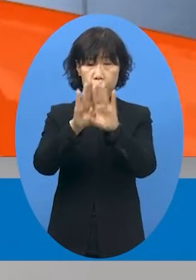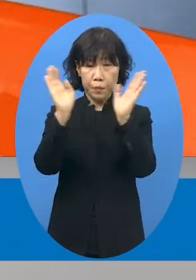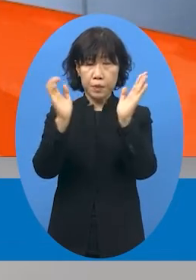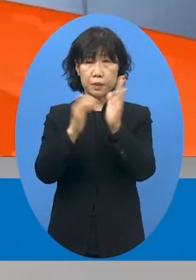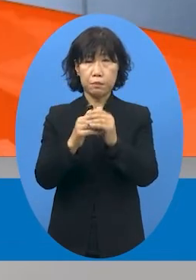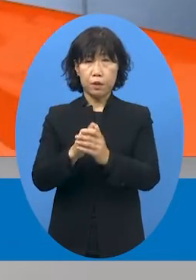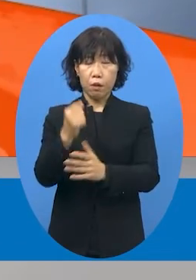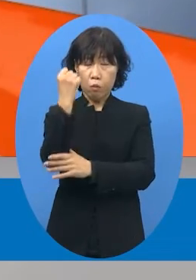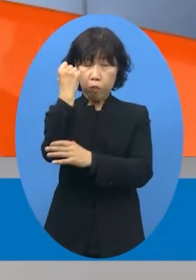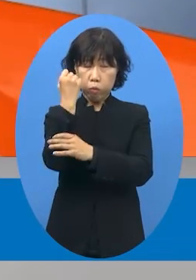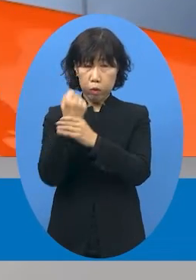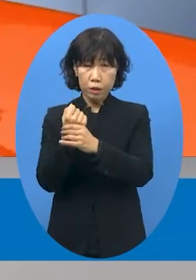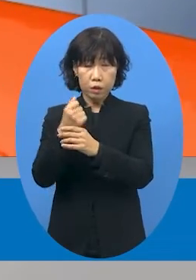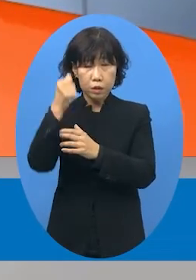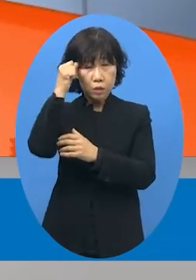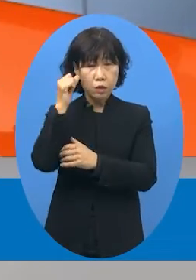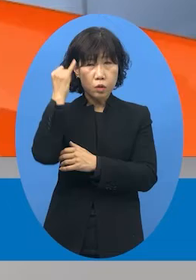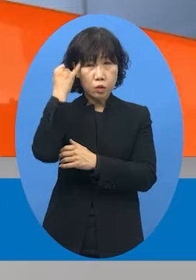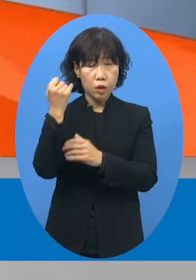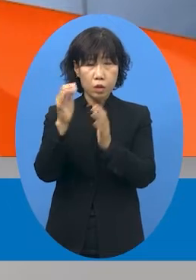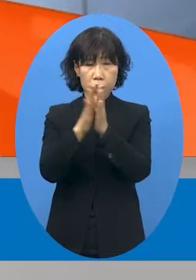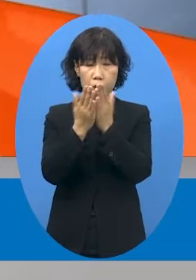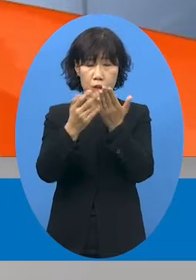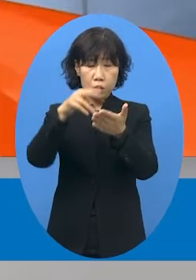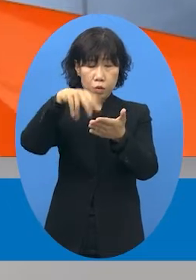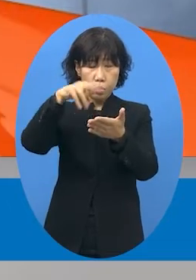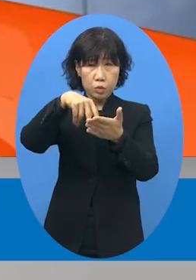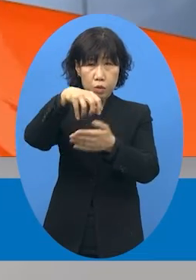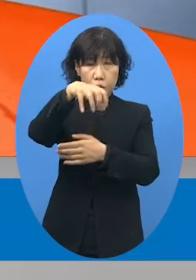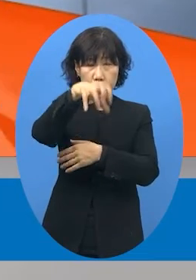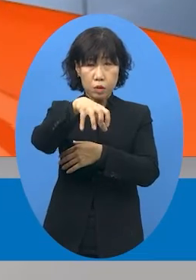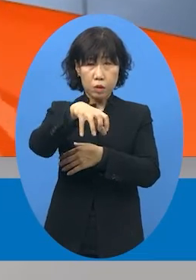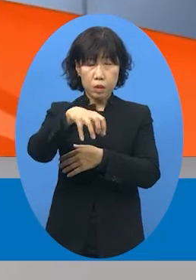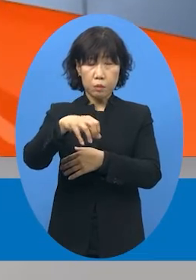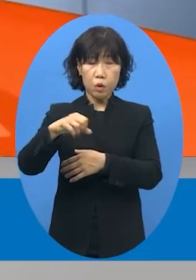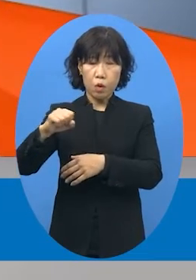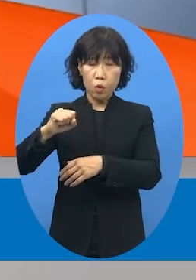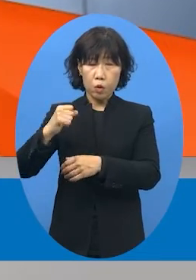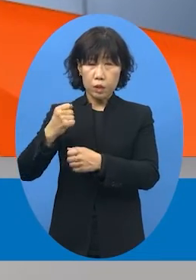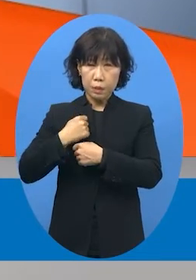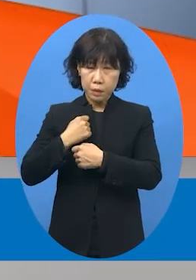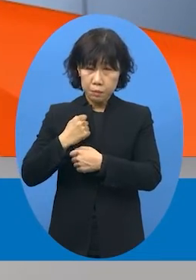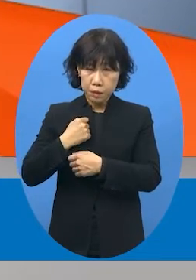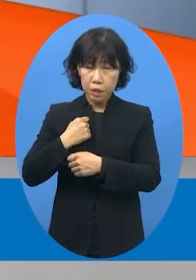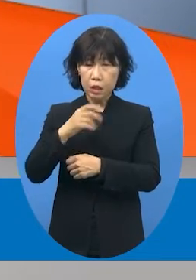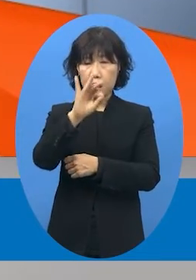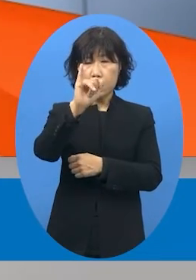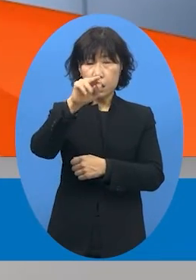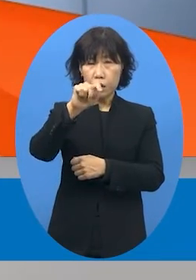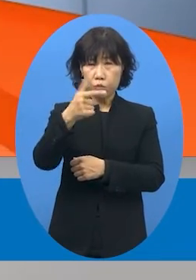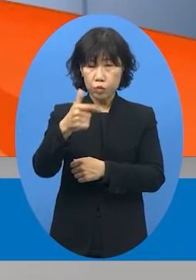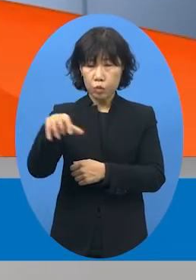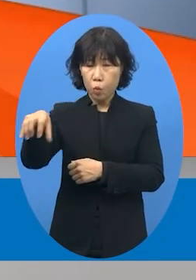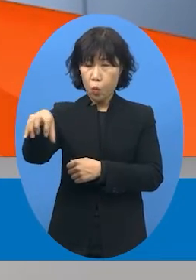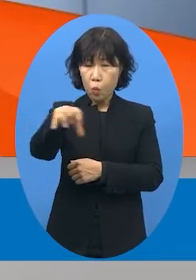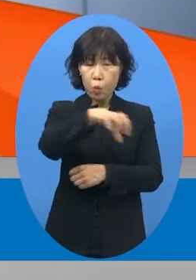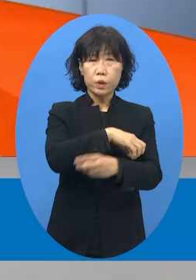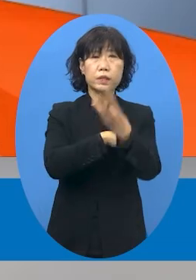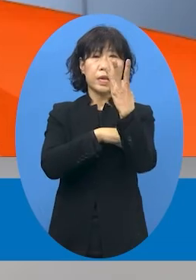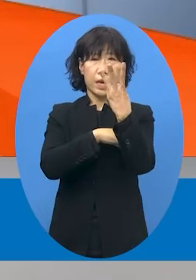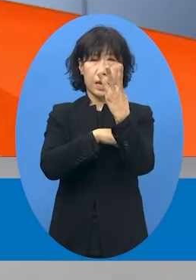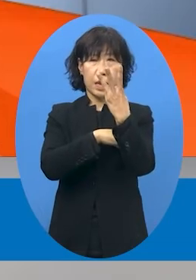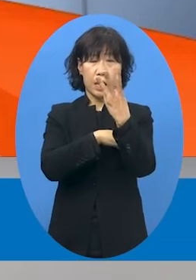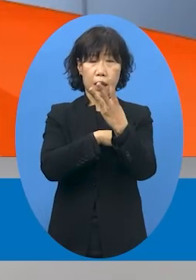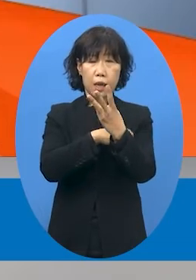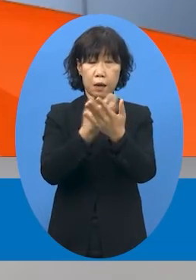노후가 되었던 동대문 청소년 독서실 답십리 2동 청소년독서실 청소년독서실 등 세계